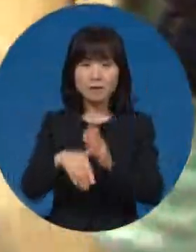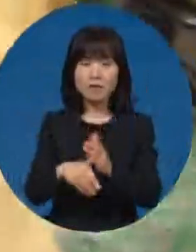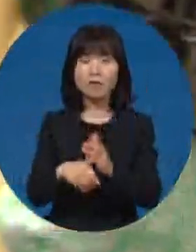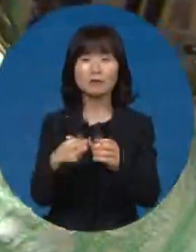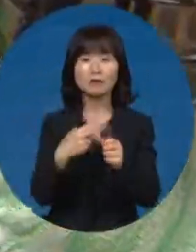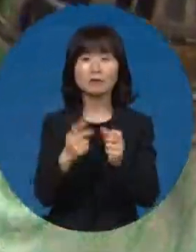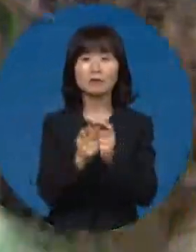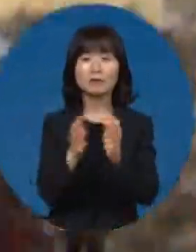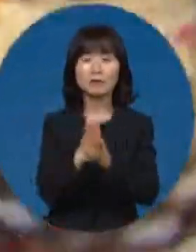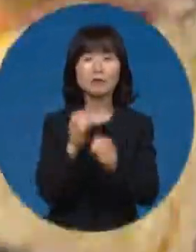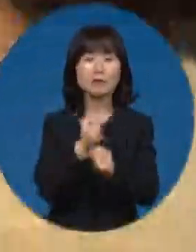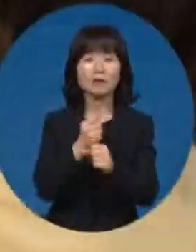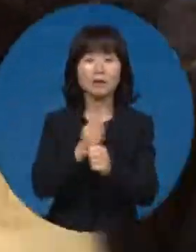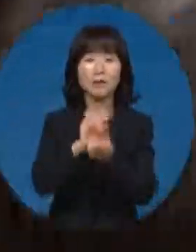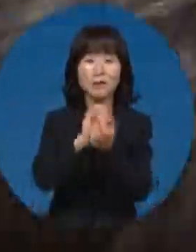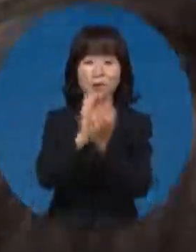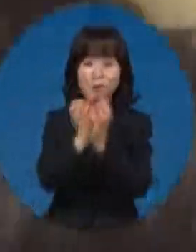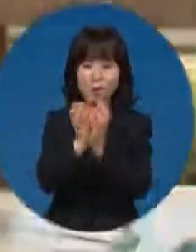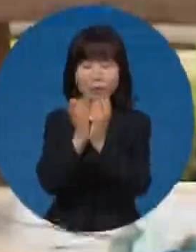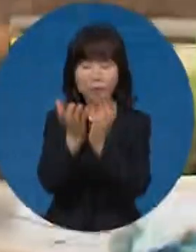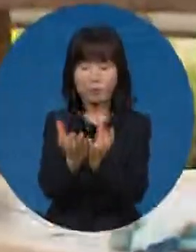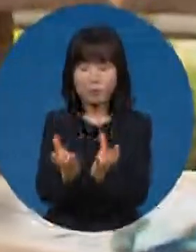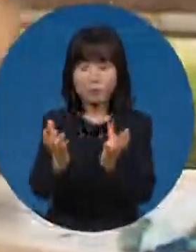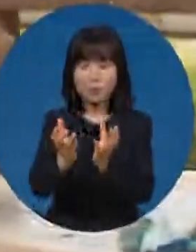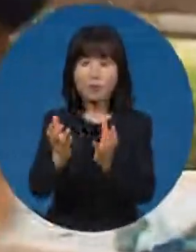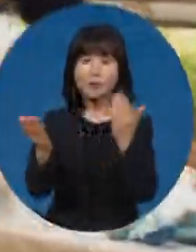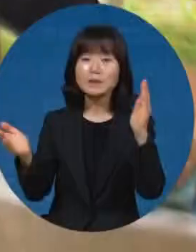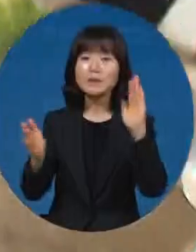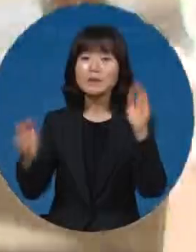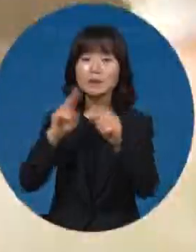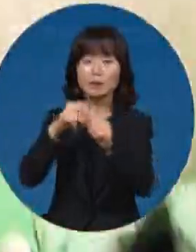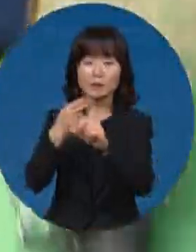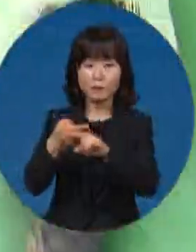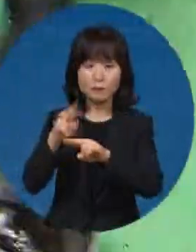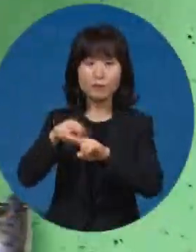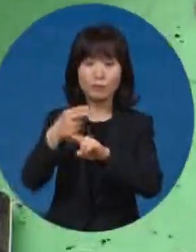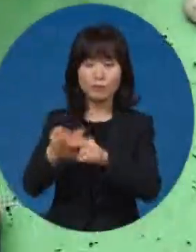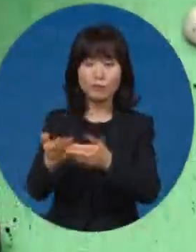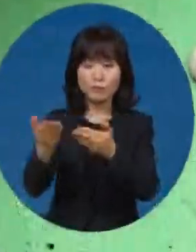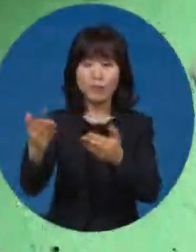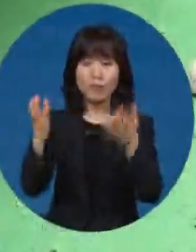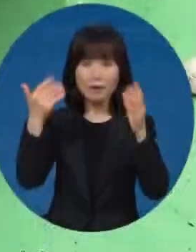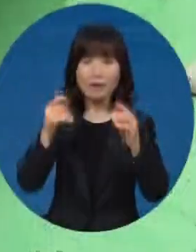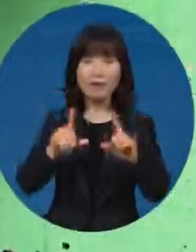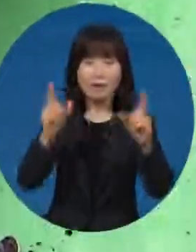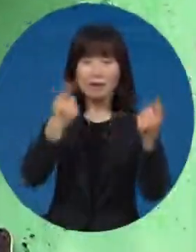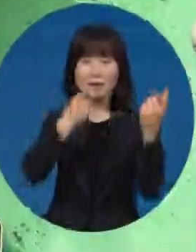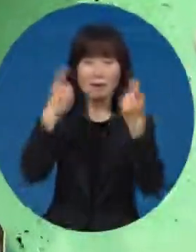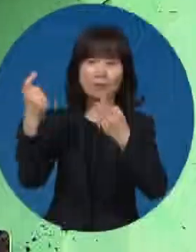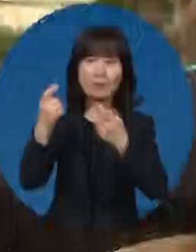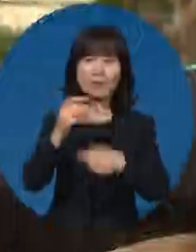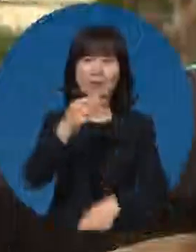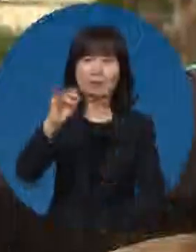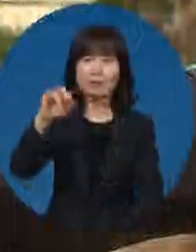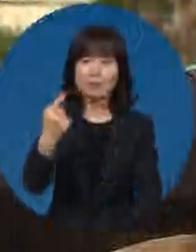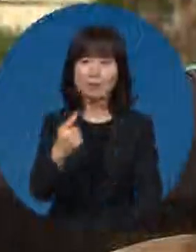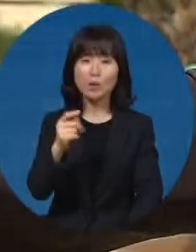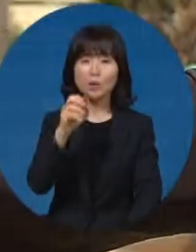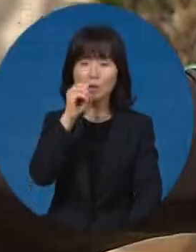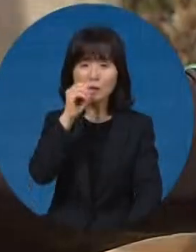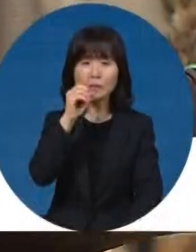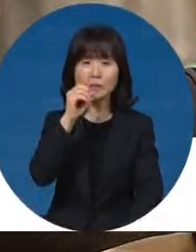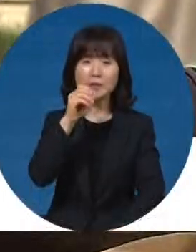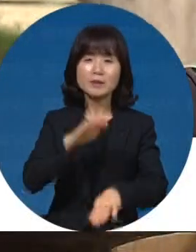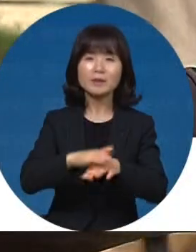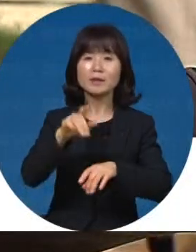손수 만든 화분을 학생들에게 선물합니다 어린이날을 기념하며 탄소 중립도 실천하장 취지입니다 그렇게